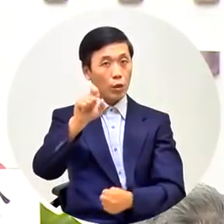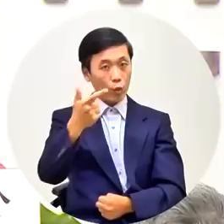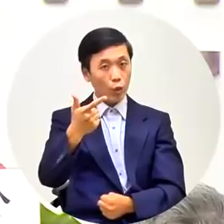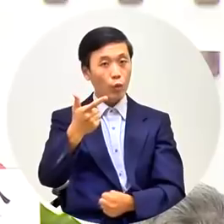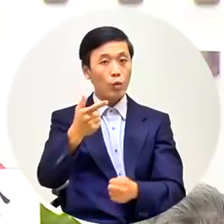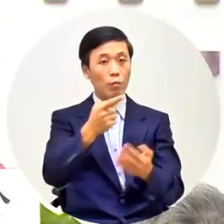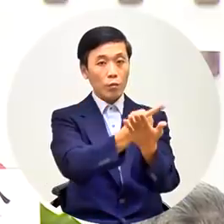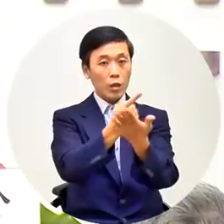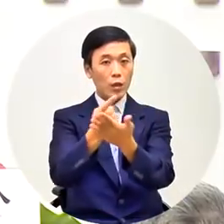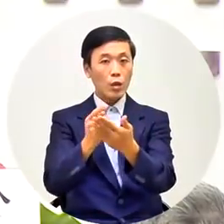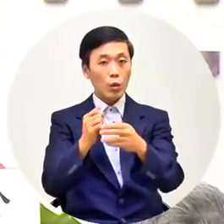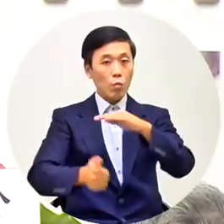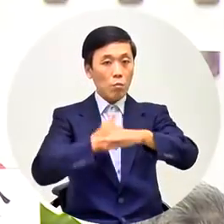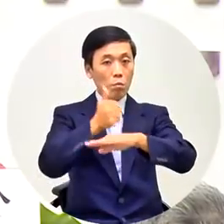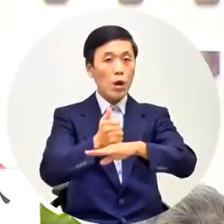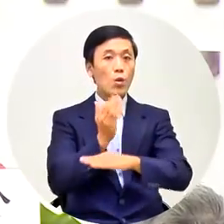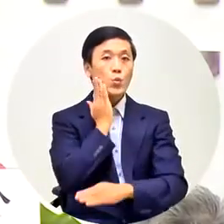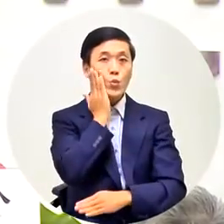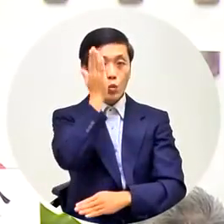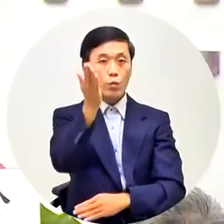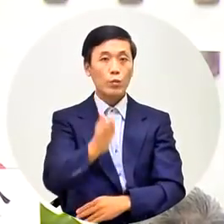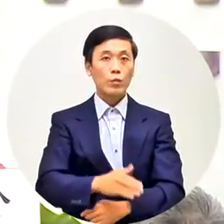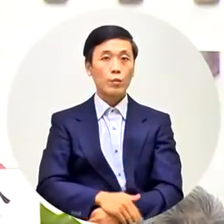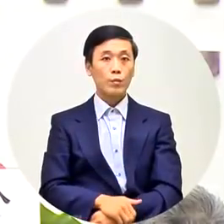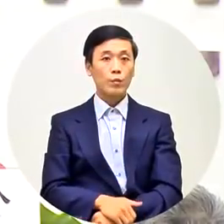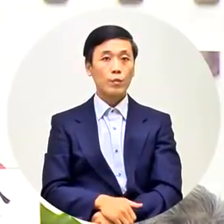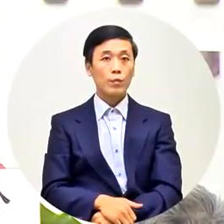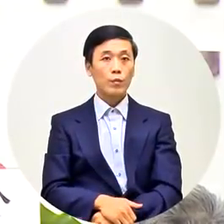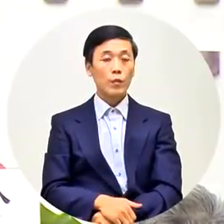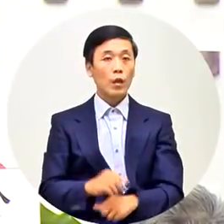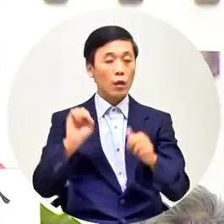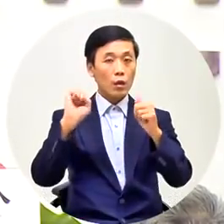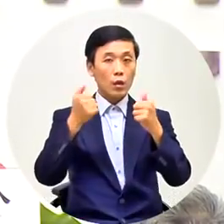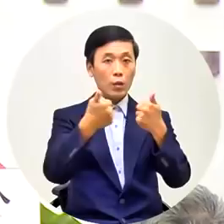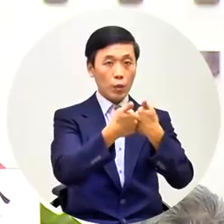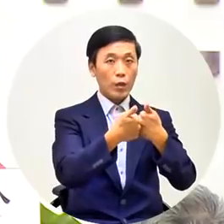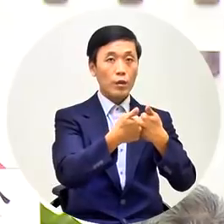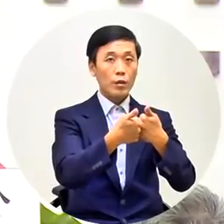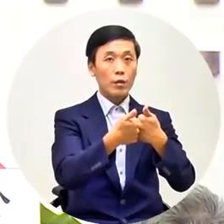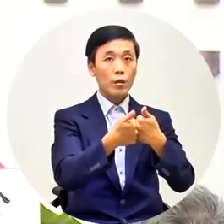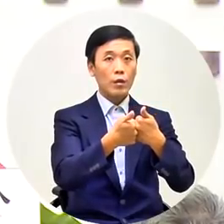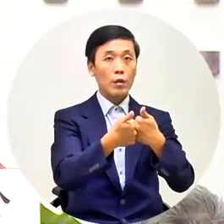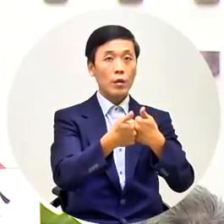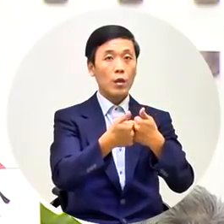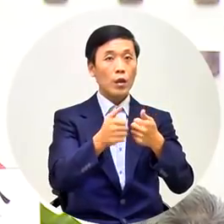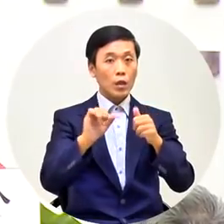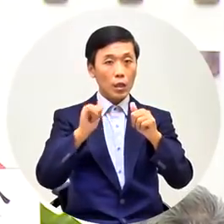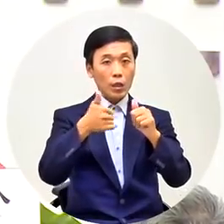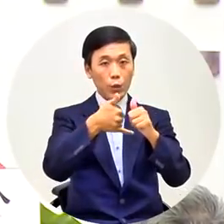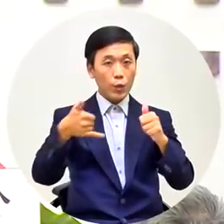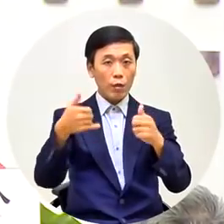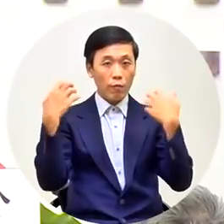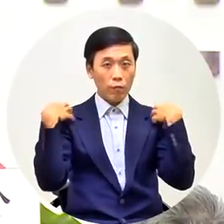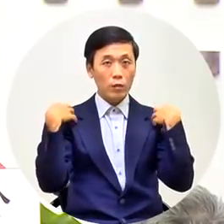啊嘛，希望讲议会有议员的职责。啊，市长行